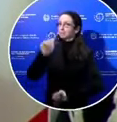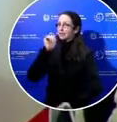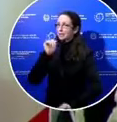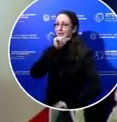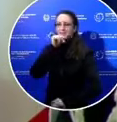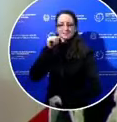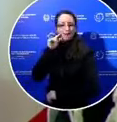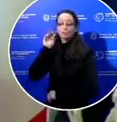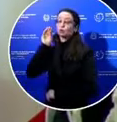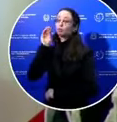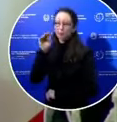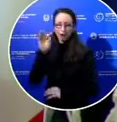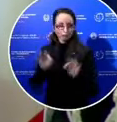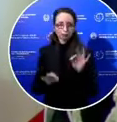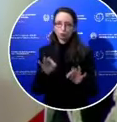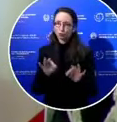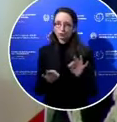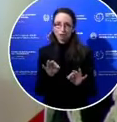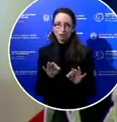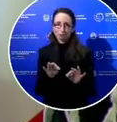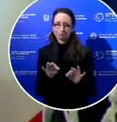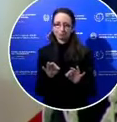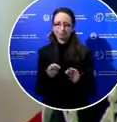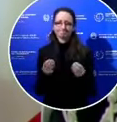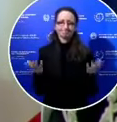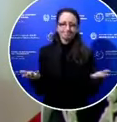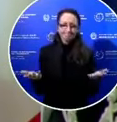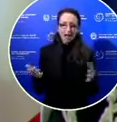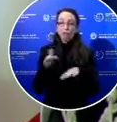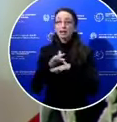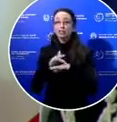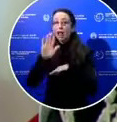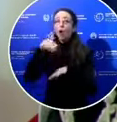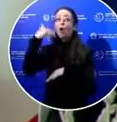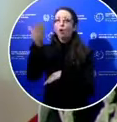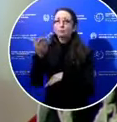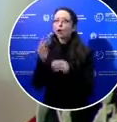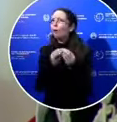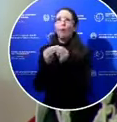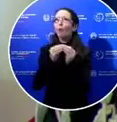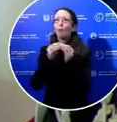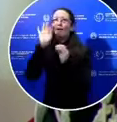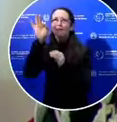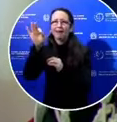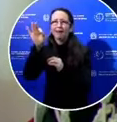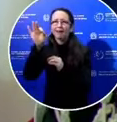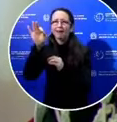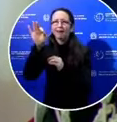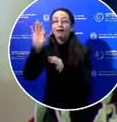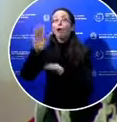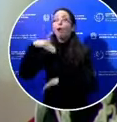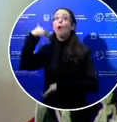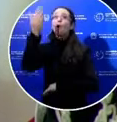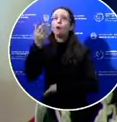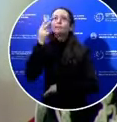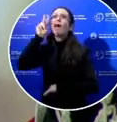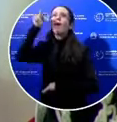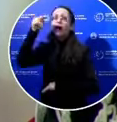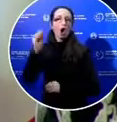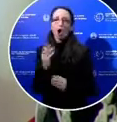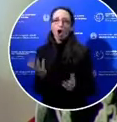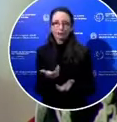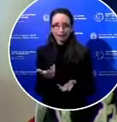giuste. E allora come si va oltre le fragilità? E cosa c'è oltre le fragilità? L'approccio